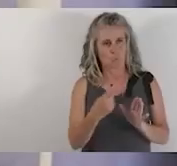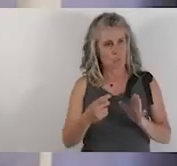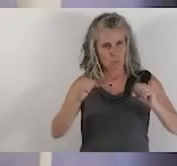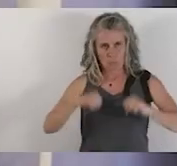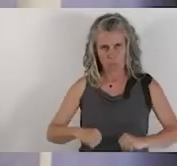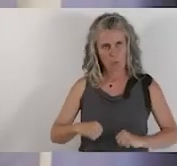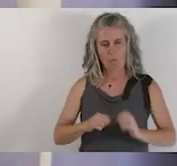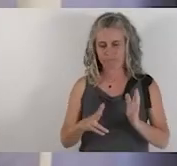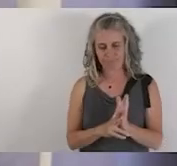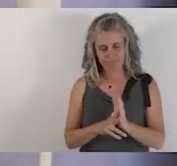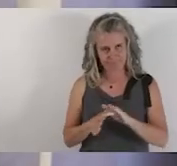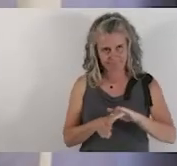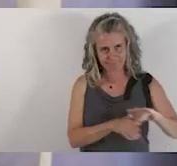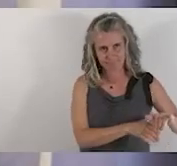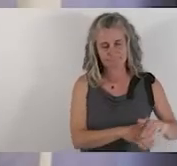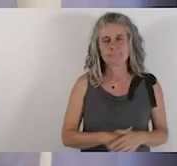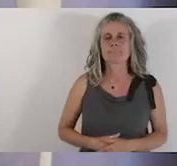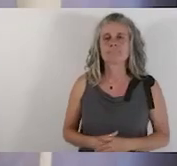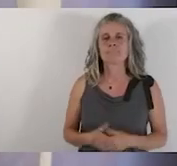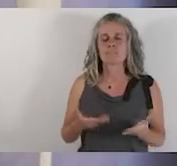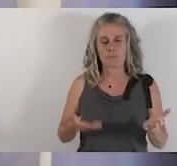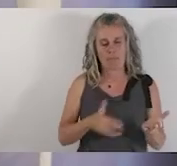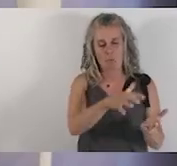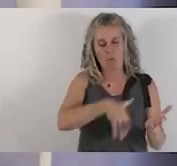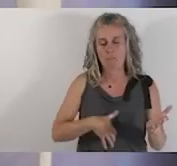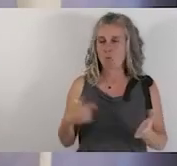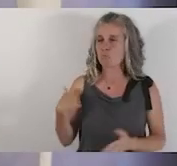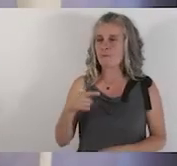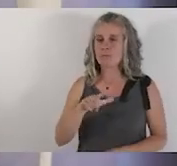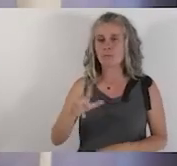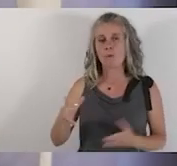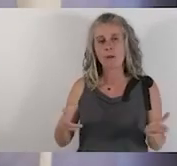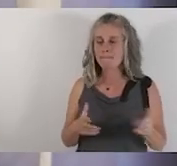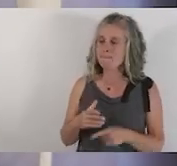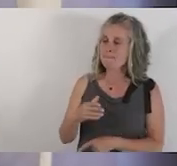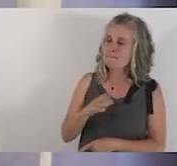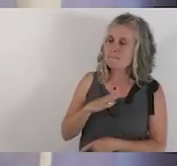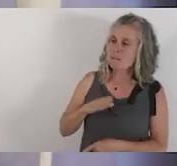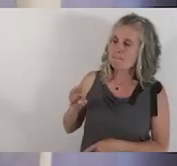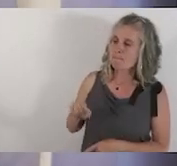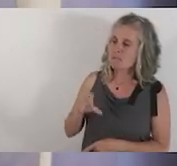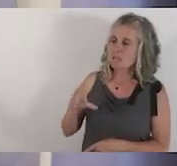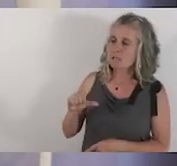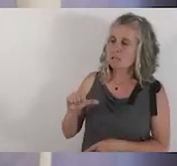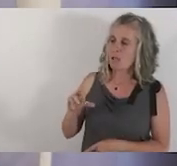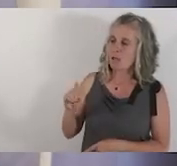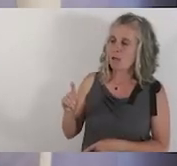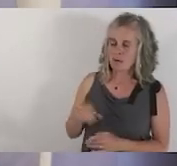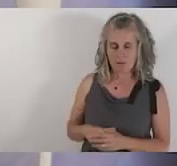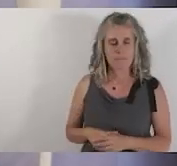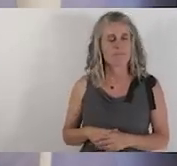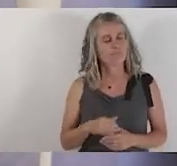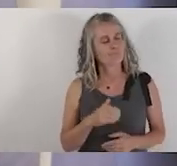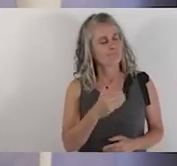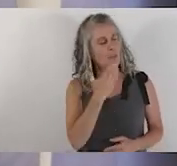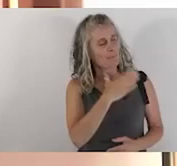Conseil. Je passe au rapport 23, Madame Bécard. Merci Madame la Maire.